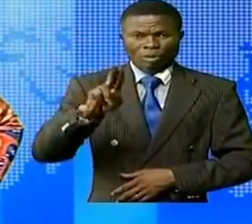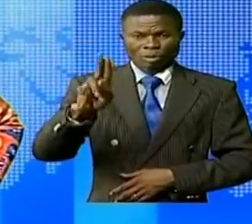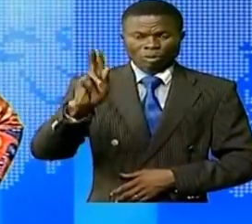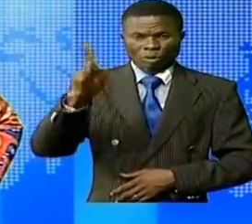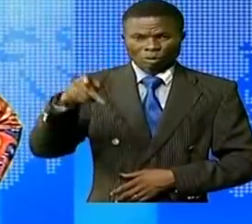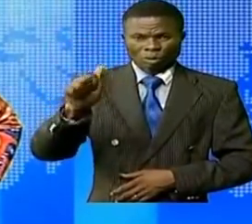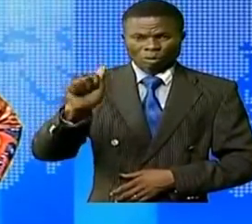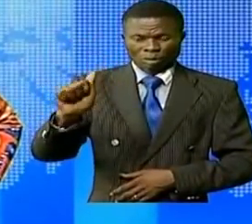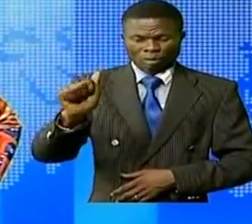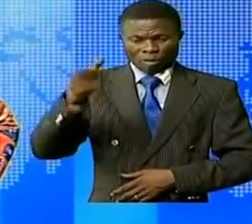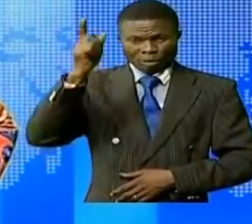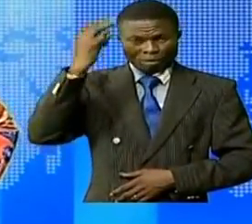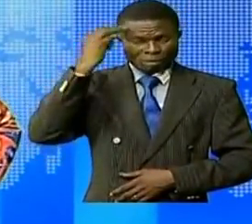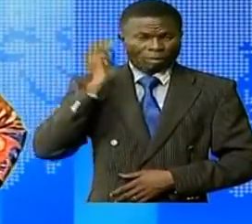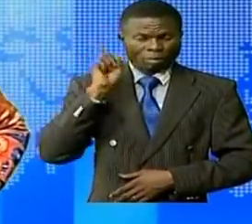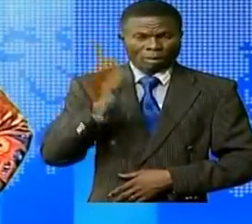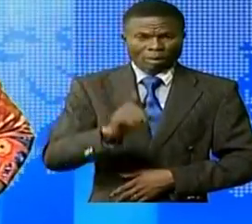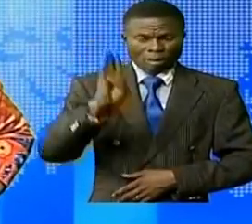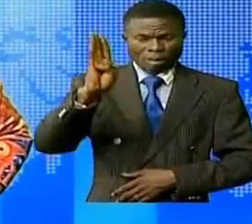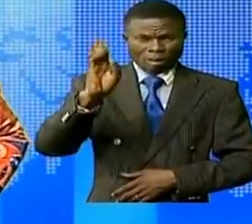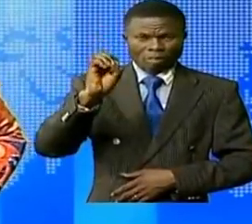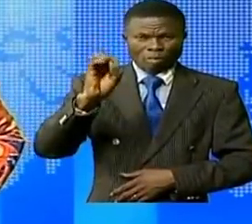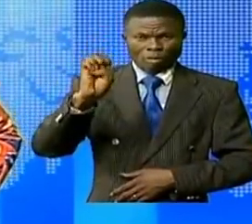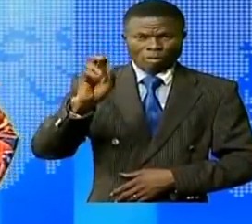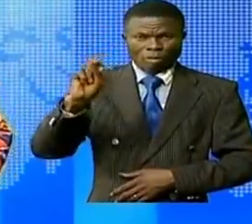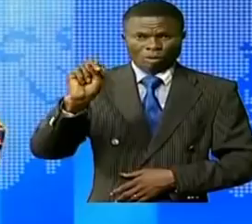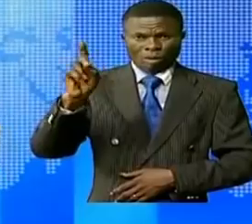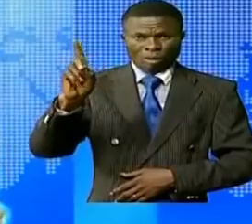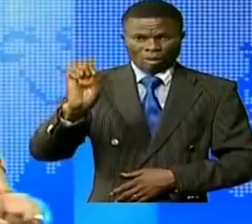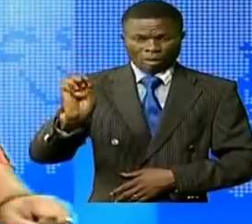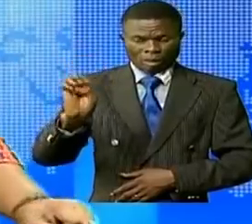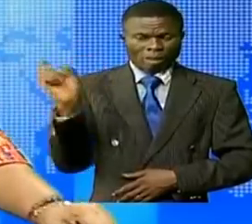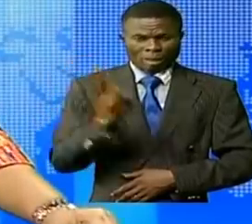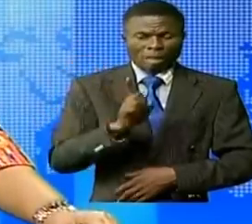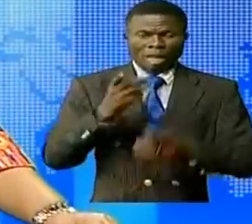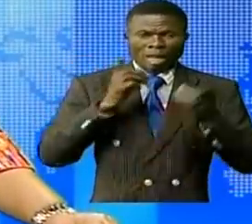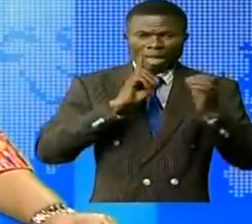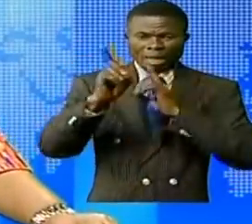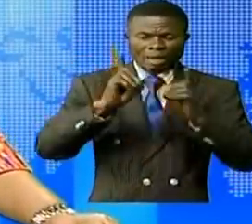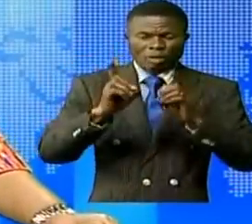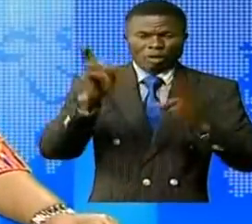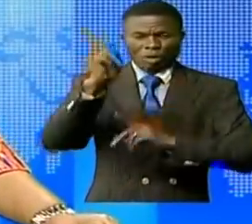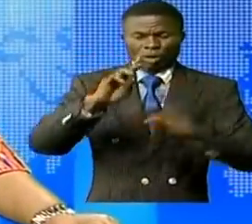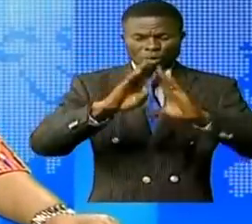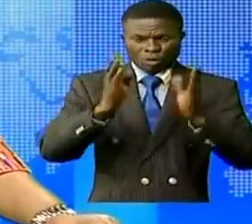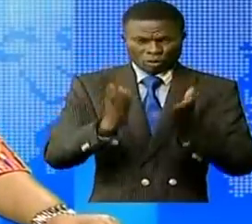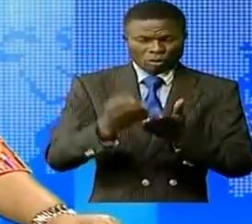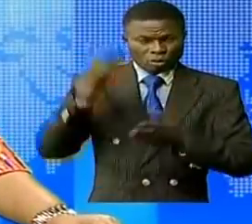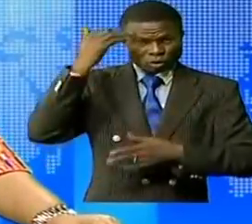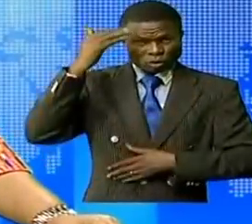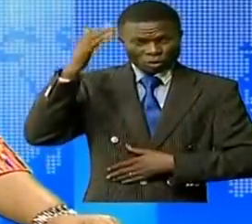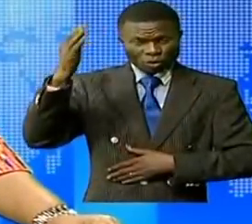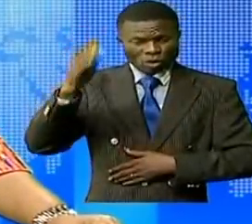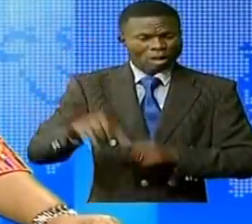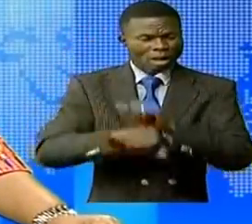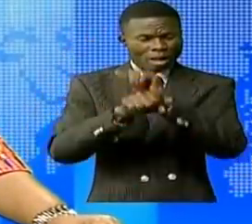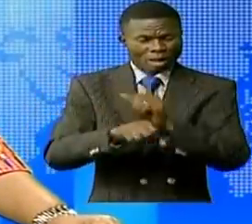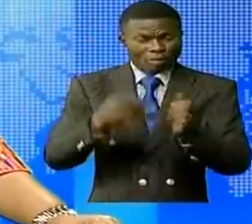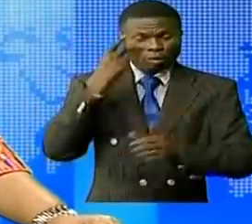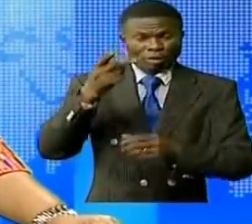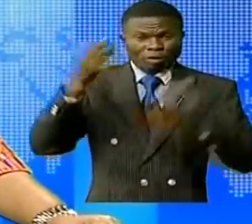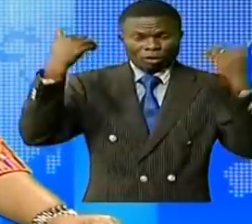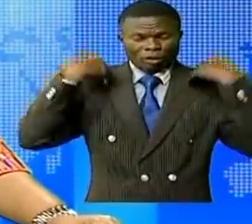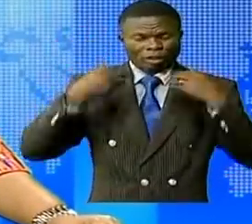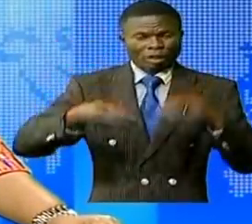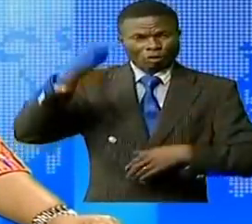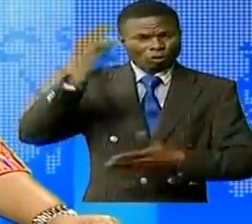est revenu sur Boyende après Bokoté. Il a tenu à s'adresser à la population de cette partie du pays qui n'a pas l'habitude de pareilles